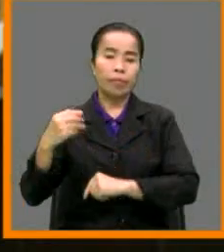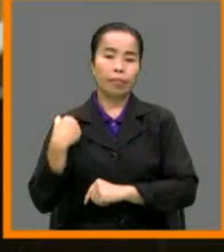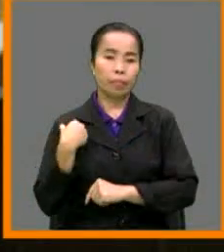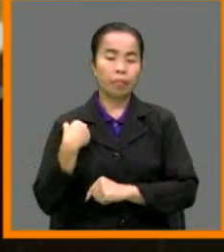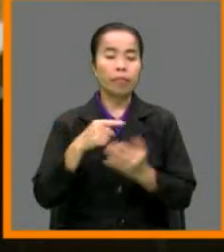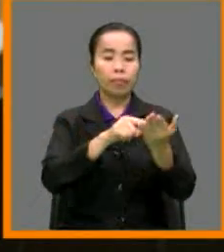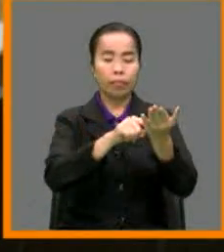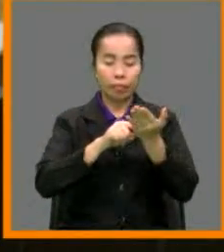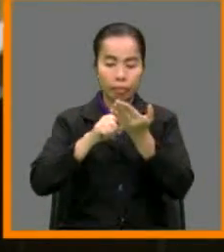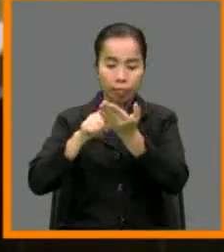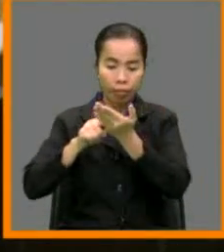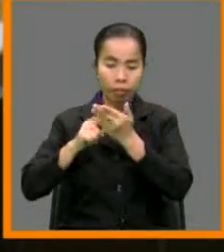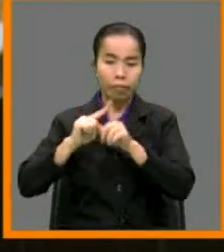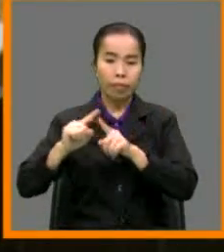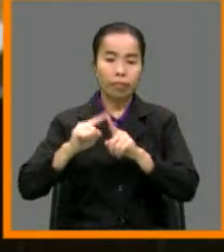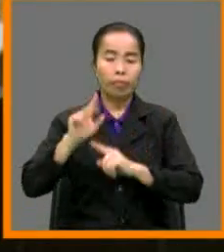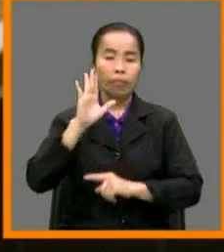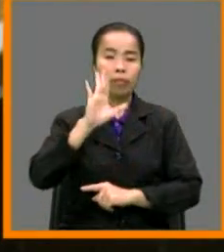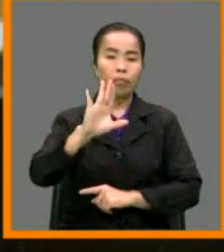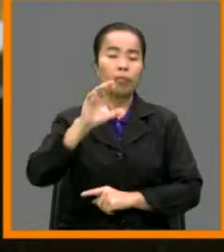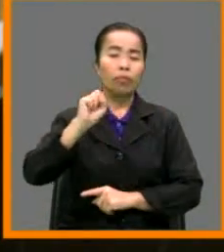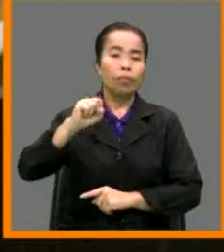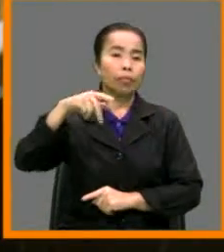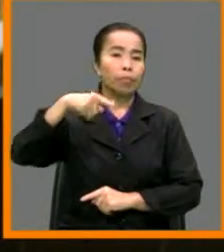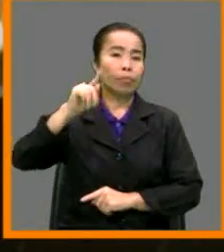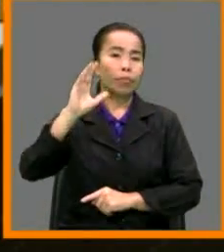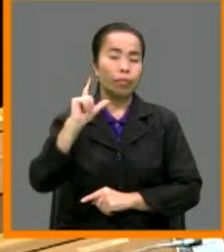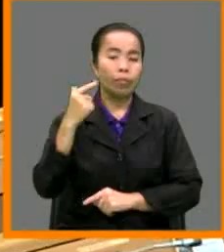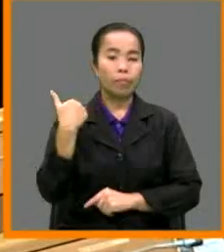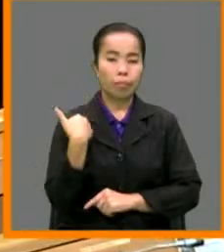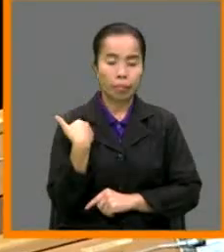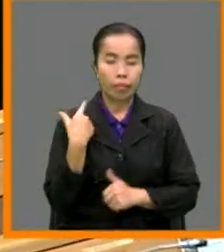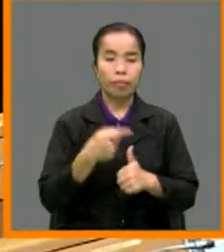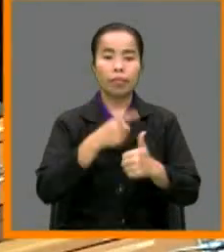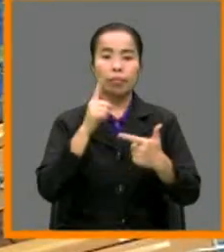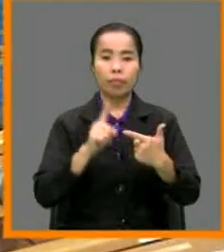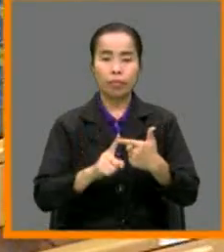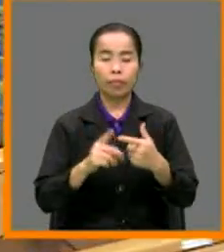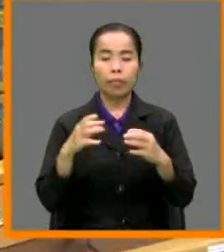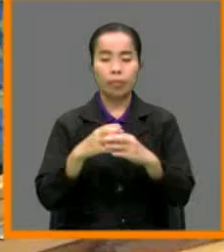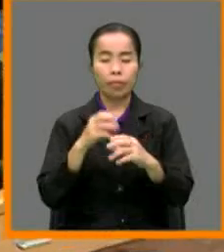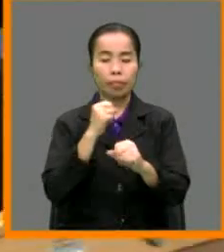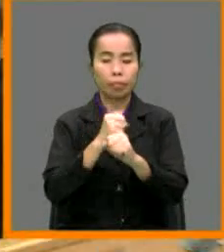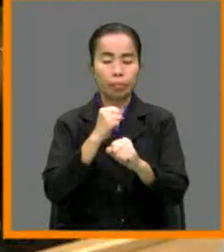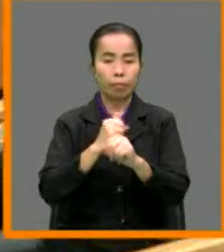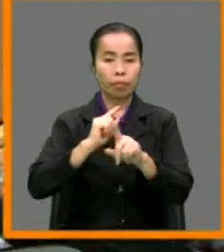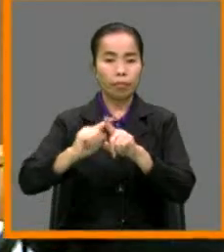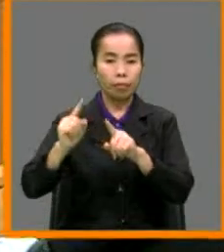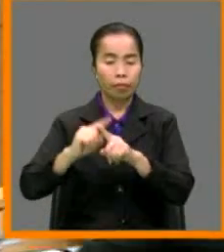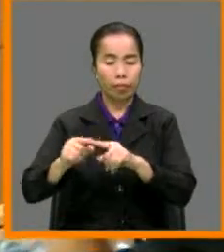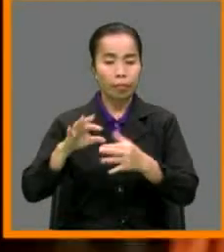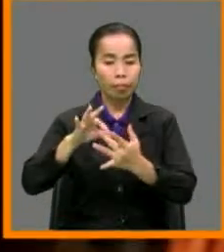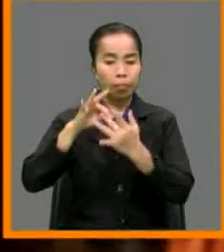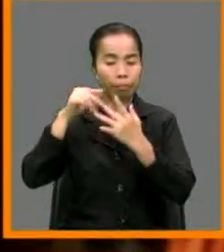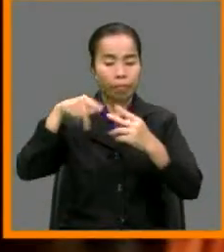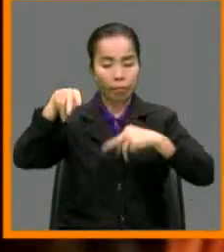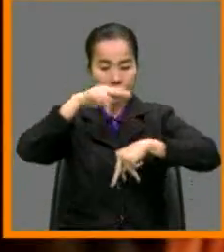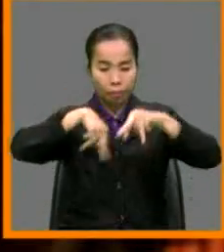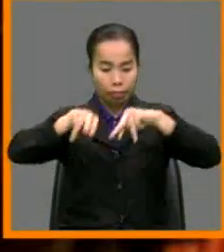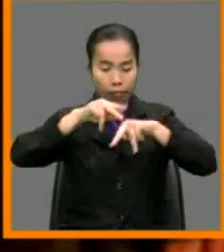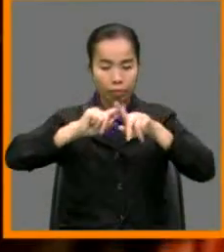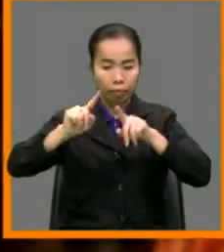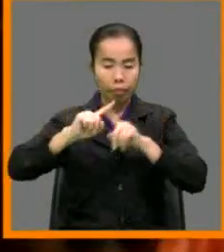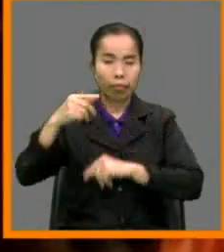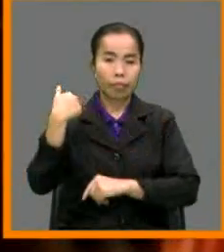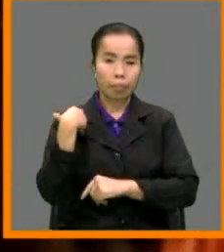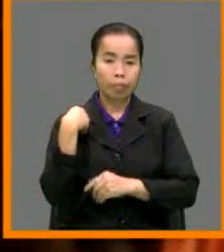เสนอแนะของสมาชิกสภาปฏิรูปแห่งชาติและคณะทำงานที่รัฐบาลตั้งขึ้นมาศึกษาซึ่งรองประธานกรรมธิ